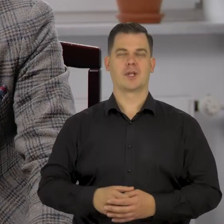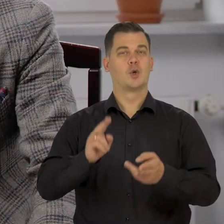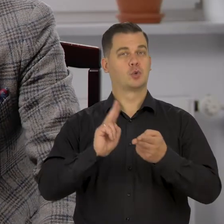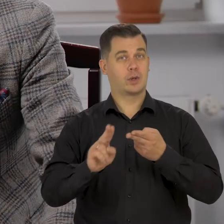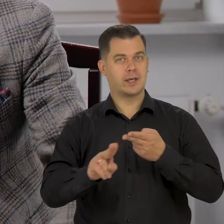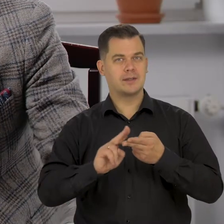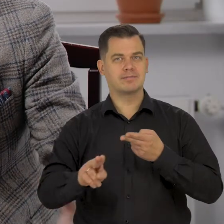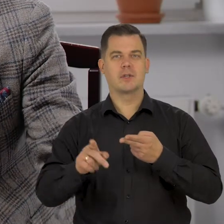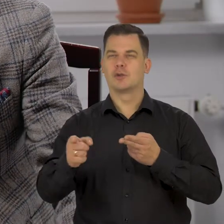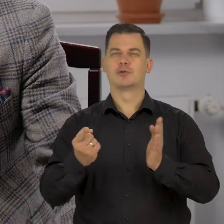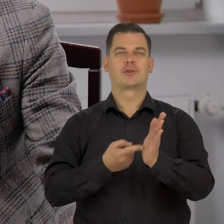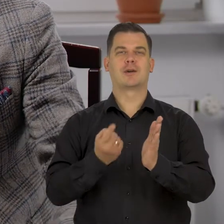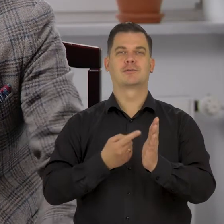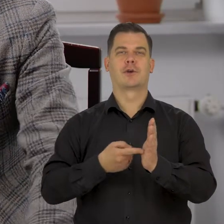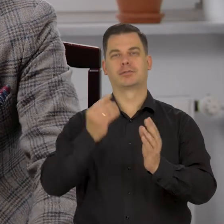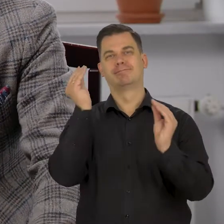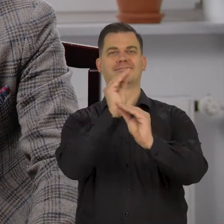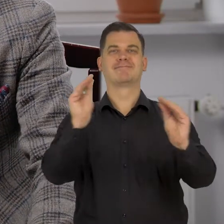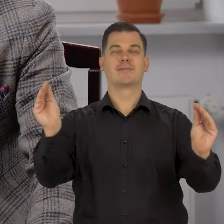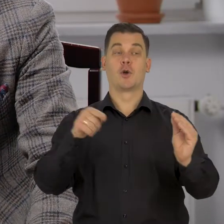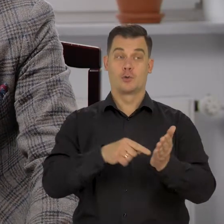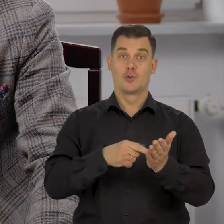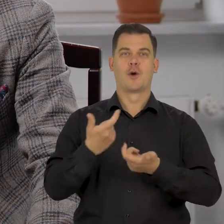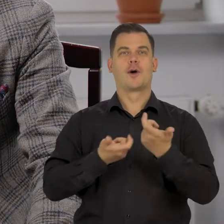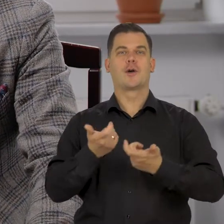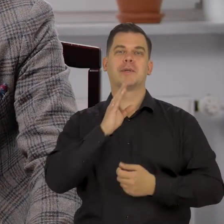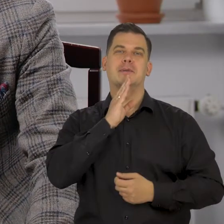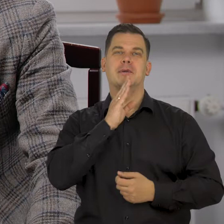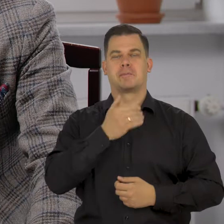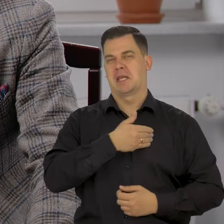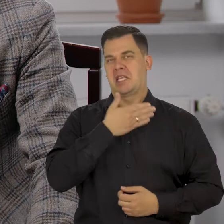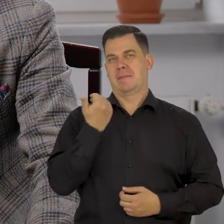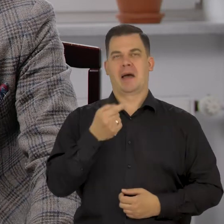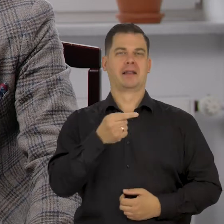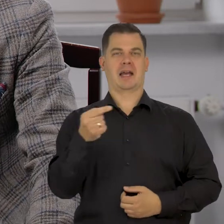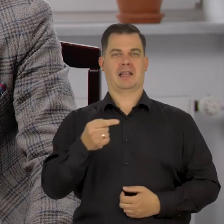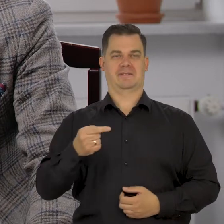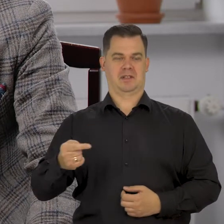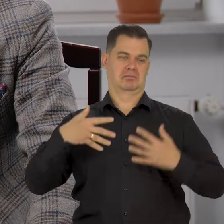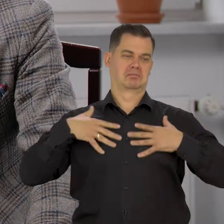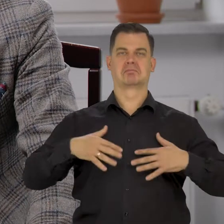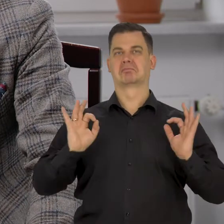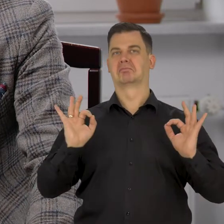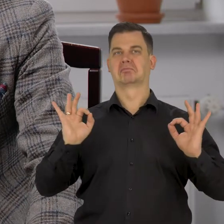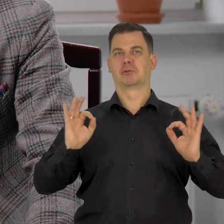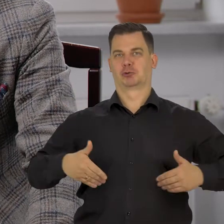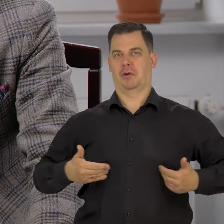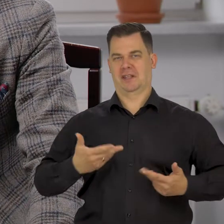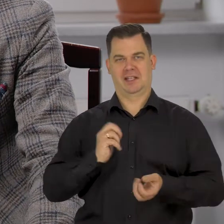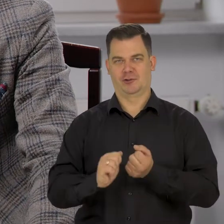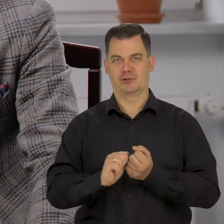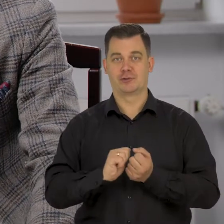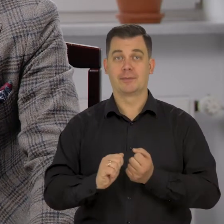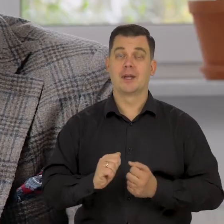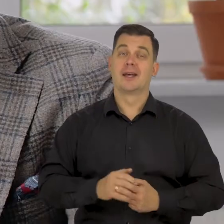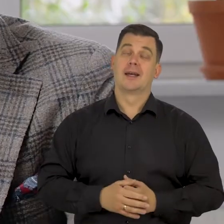Cukier często przedstawiany jest jako taka substancja, która nie ma negatywnego wpływu na nasze